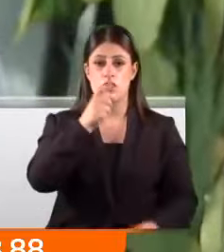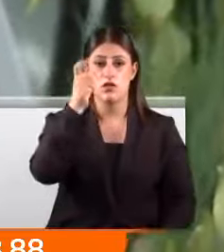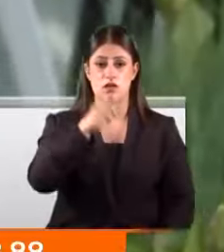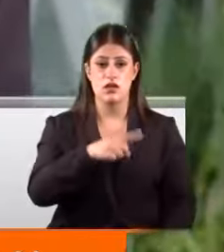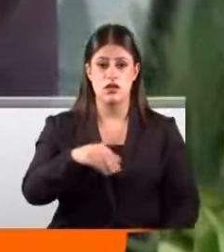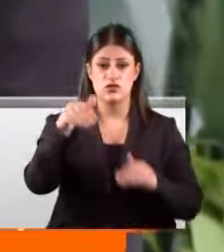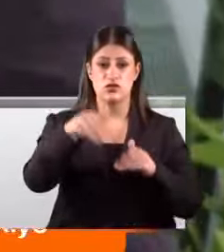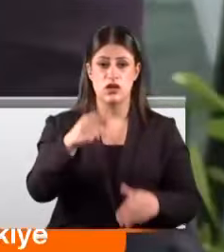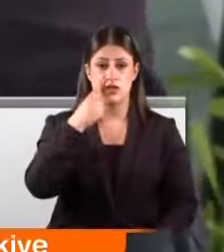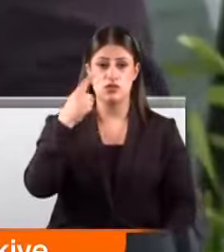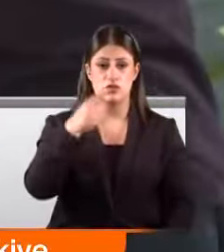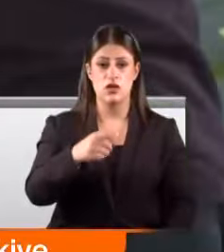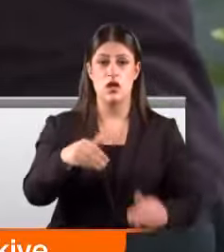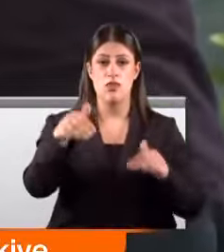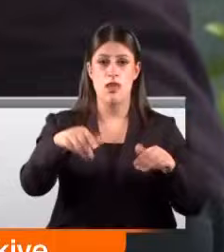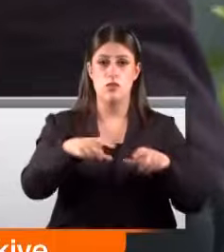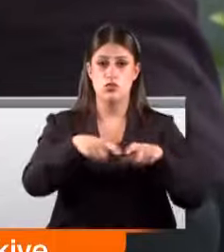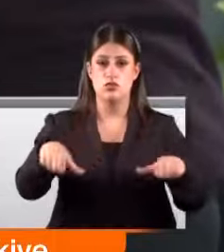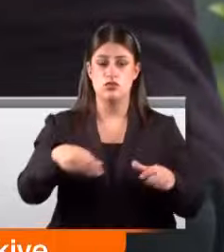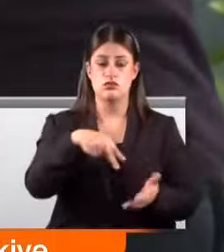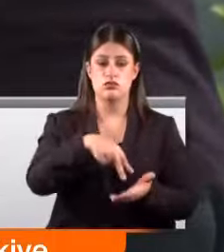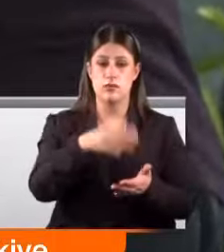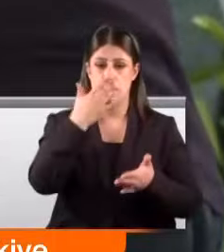cenaze töreninde de tabutunun başındaydı.